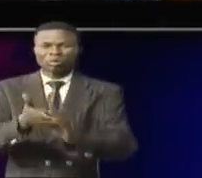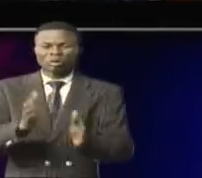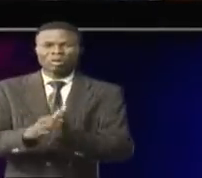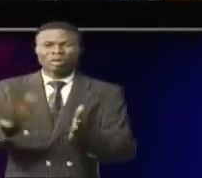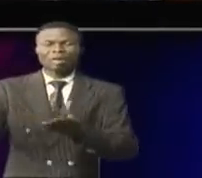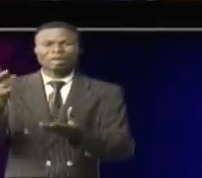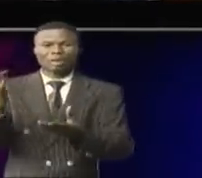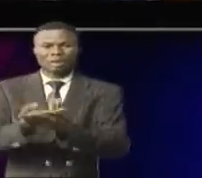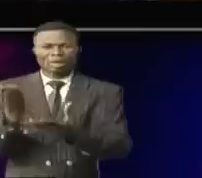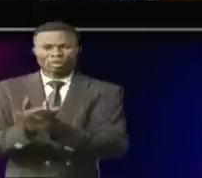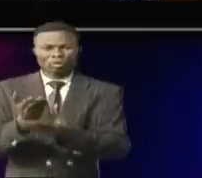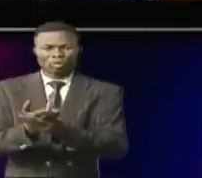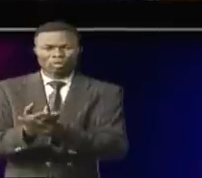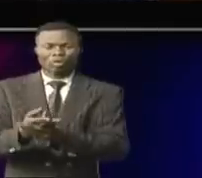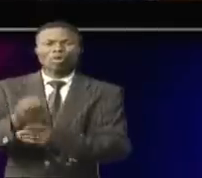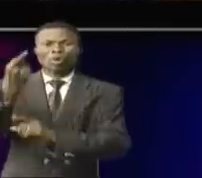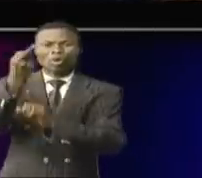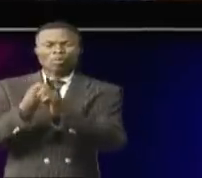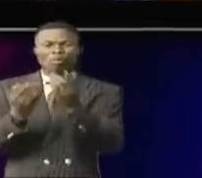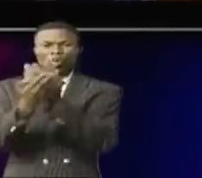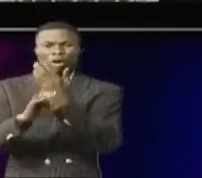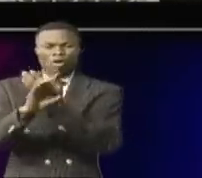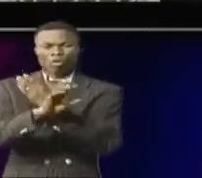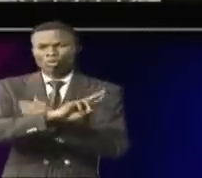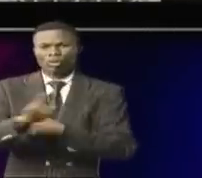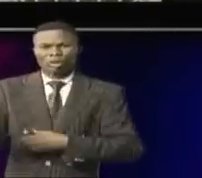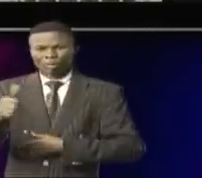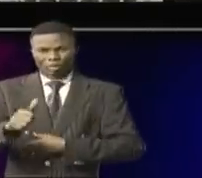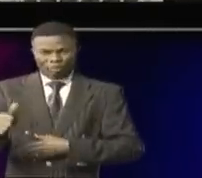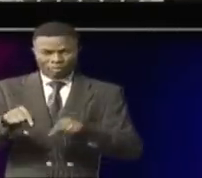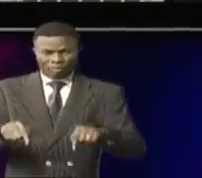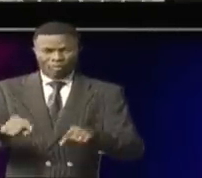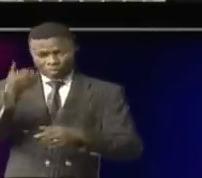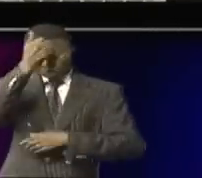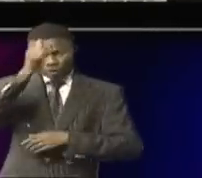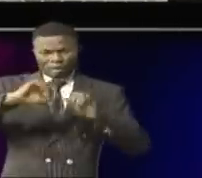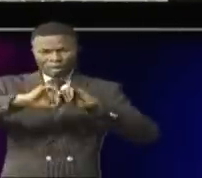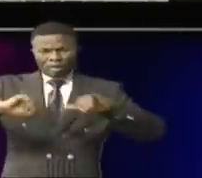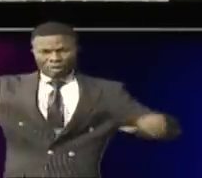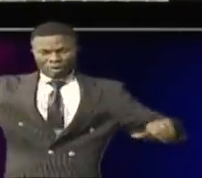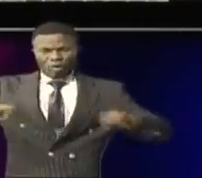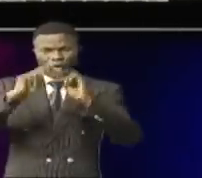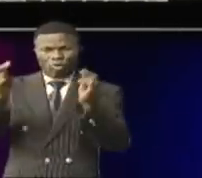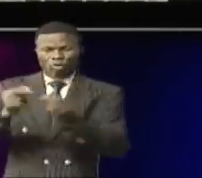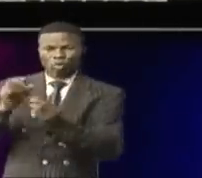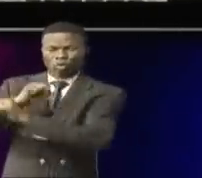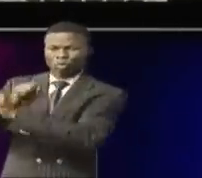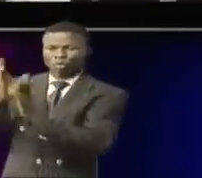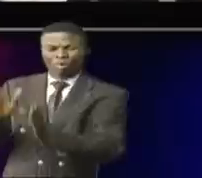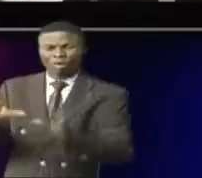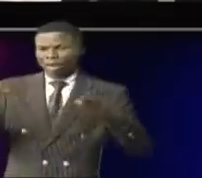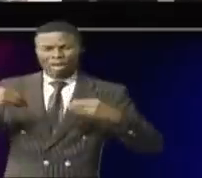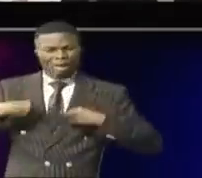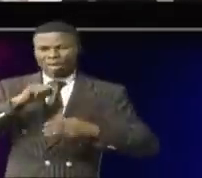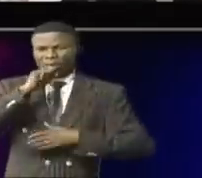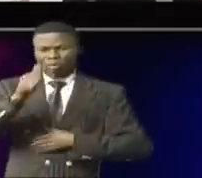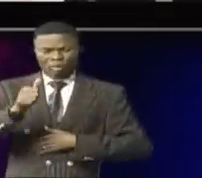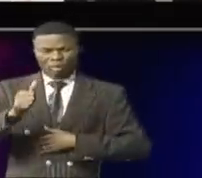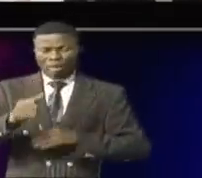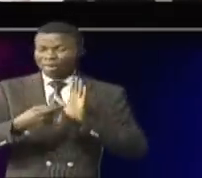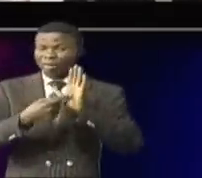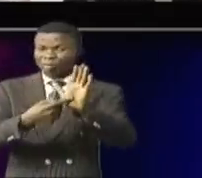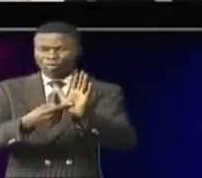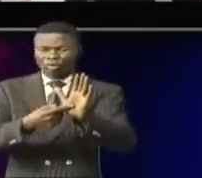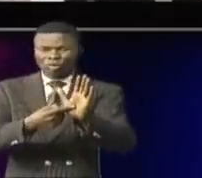depuis août 2021. Pendant ce temps, cette grève divise. Le CIMECO boycotte ce mouvement qu'il qualifie